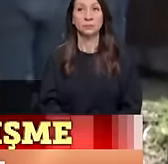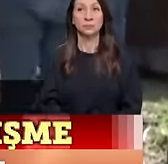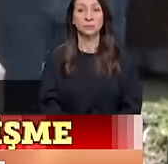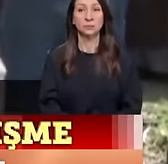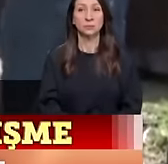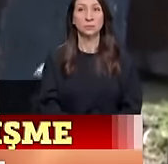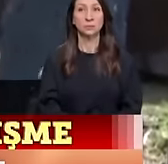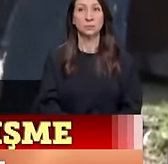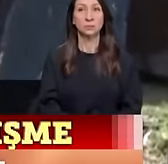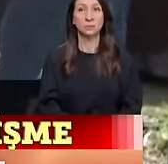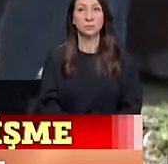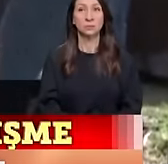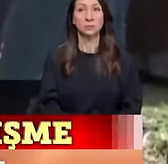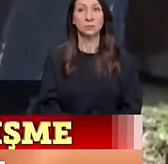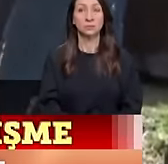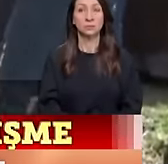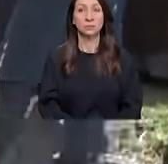Kardeşimin sigortası da yoktur.